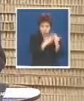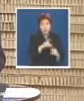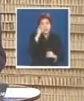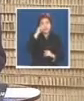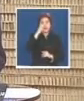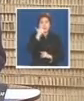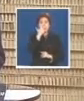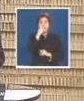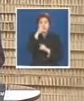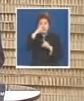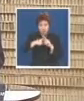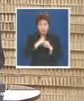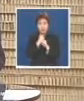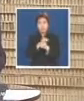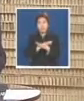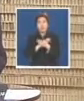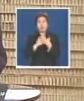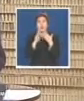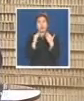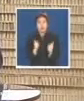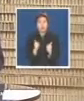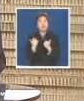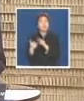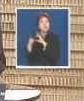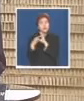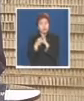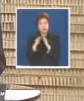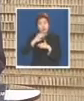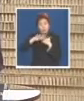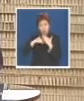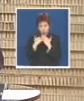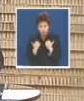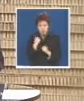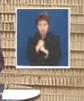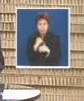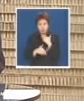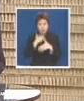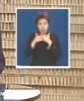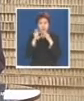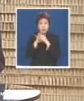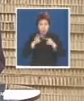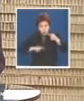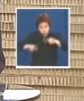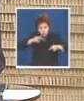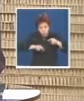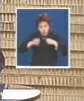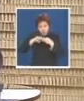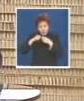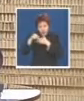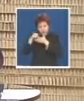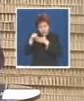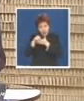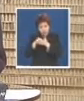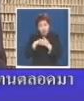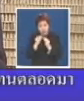3เดือนนะครับก็จะดำเนินการให้เรียบร้อยทั้งหมดนี้ก็เป็นการเร่งเดินหน้าในการดูแลช่วยเหลือแก้ไขปัญหาความเดือดร้อน